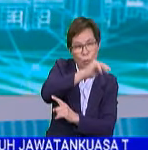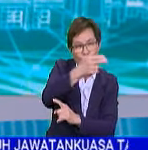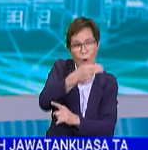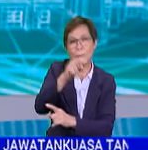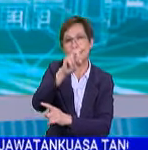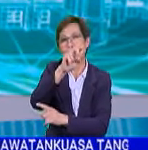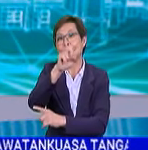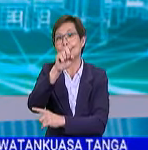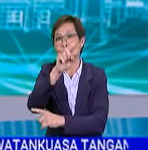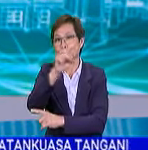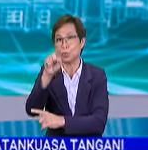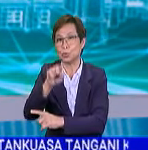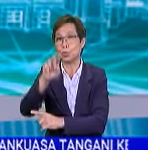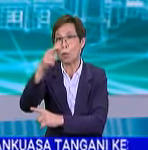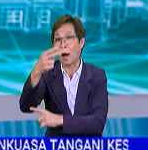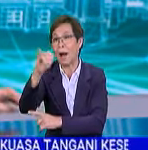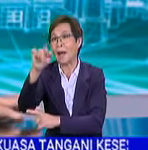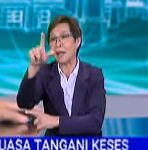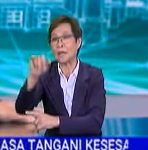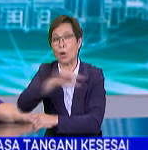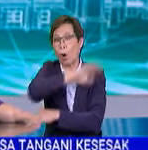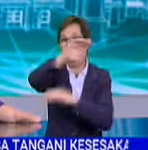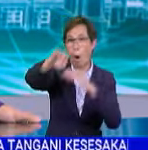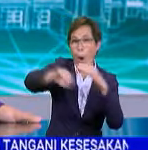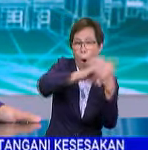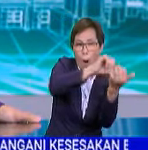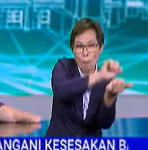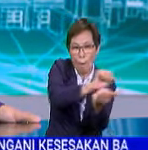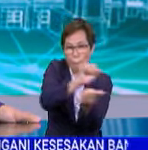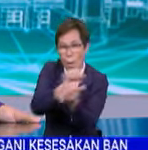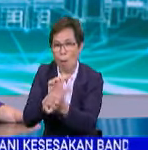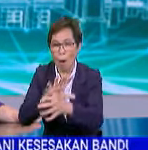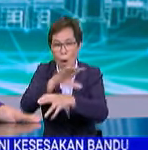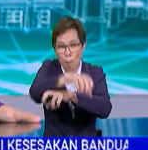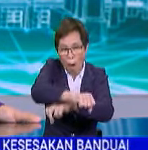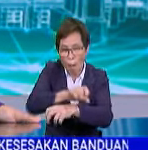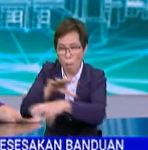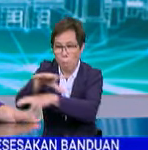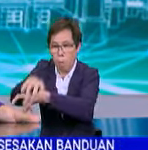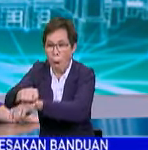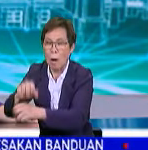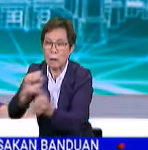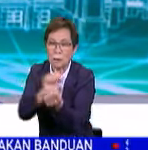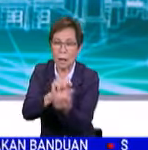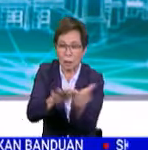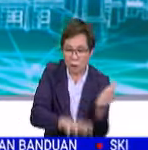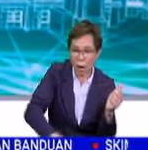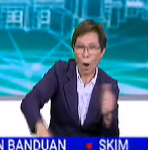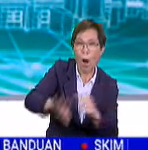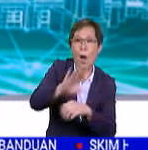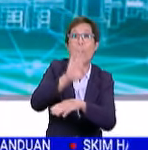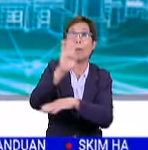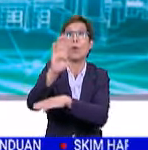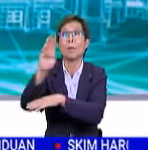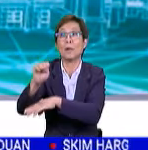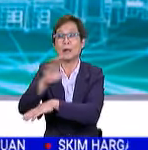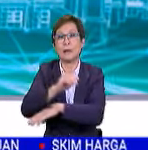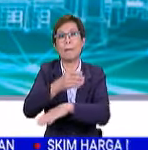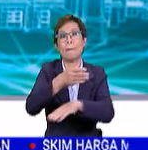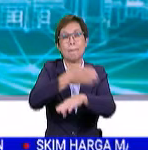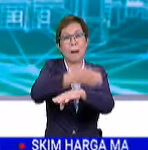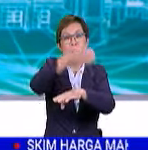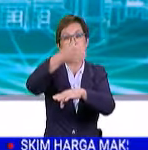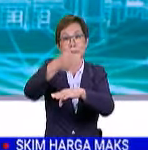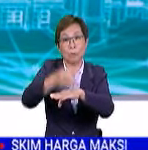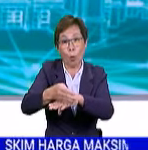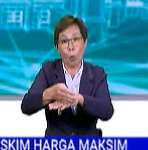Suhaili Muhammad Zain berkata, kesemua mereka ditahan dalam beberapa siri serbuan di sekitar Bukit Mertajam dan Butterworth Pulau Pinang